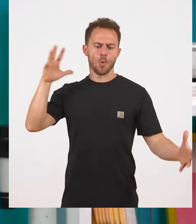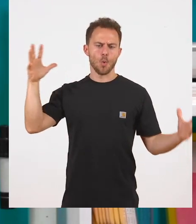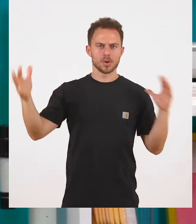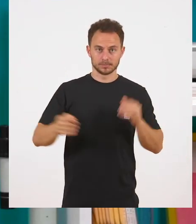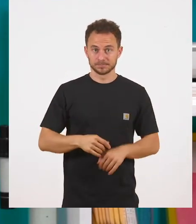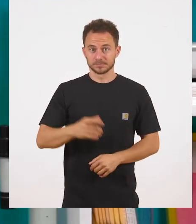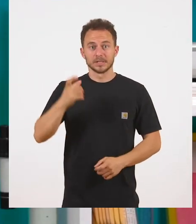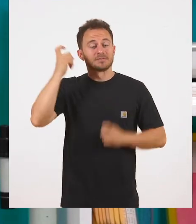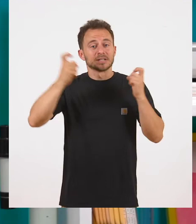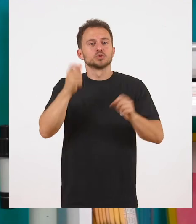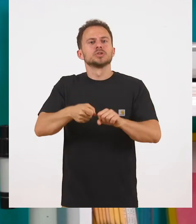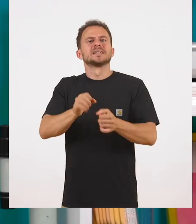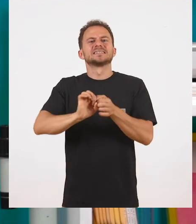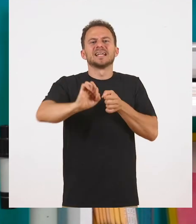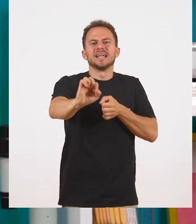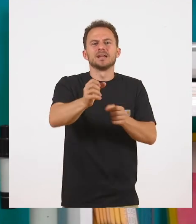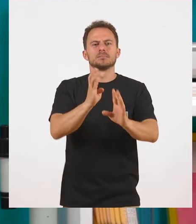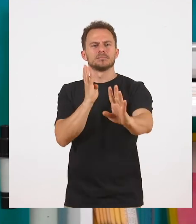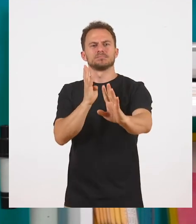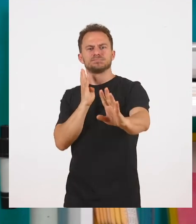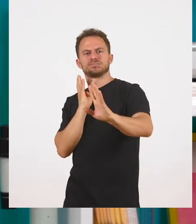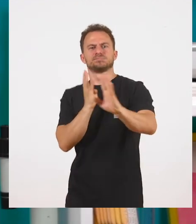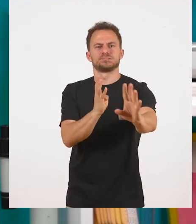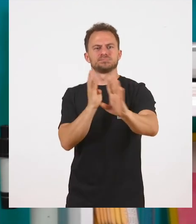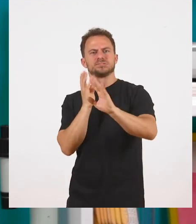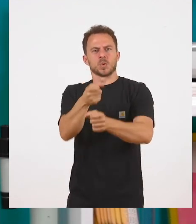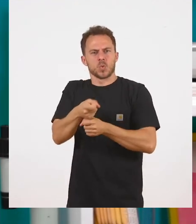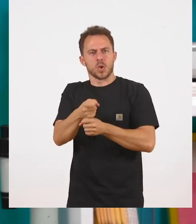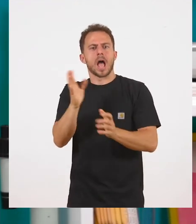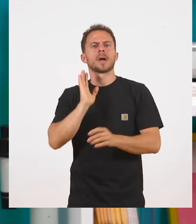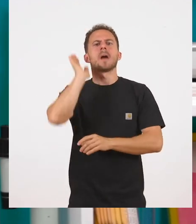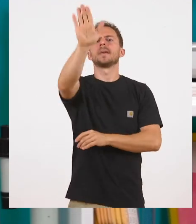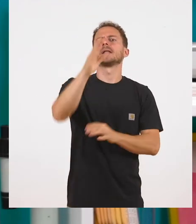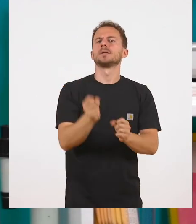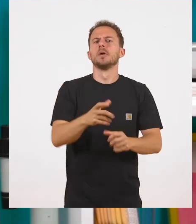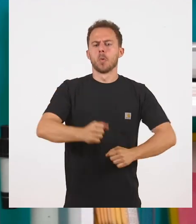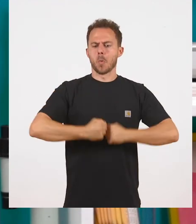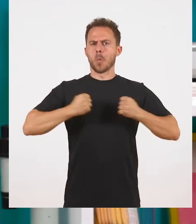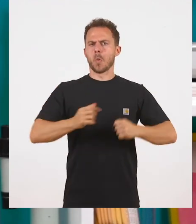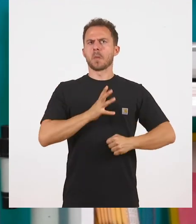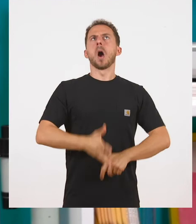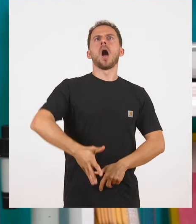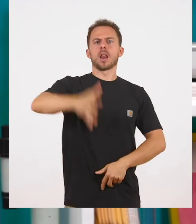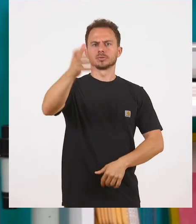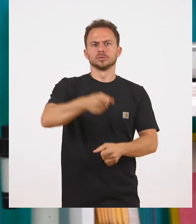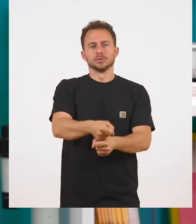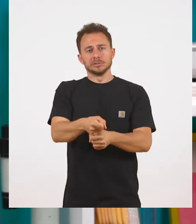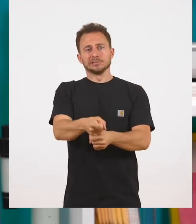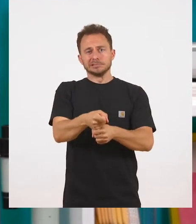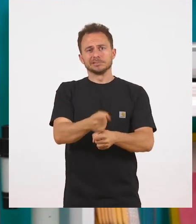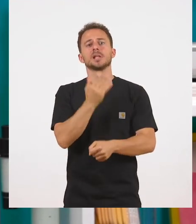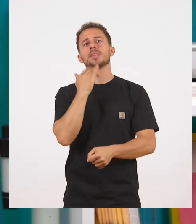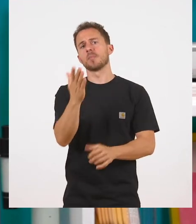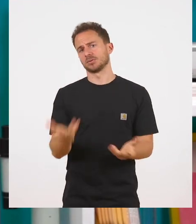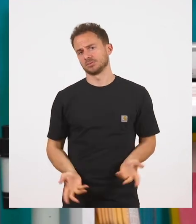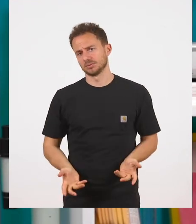στο παιχνίδι που παίζεις με το σκηνή, που τραβάς. Αν απέναντί σου είναι ένας πελώριος τύπος με πολύ, πολύ μεγαλύτερη μάζα από σένα, δεν είναι εύκολο